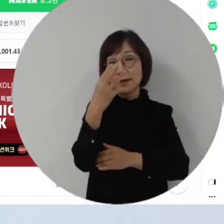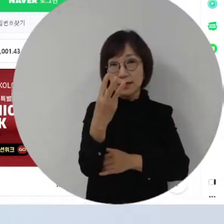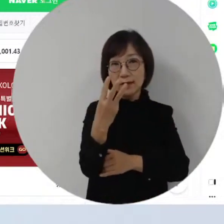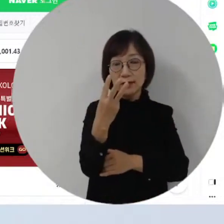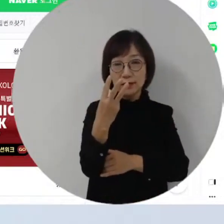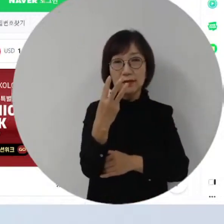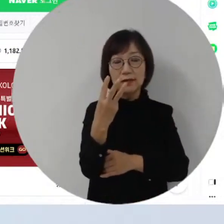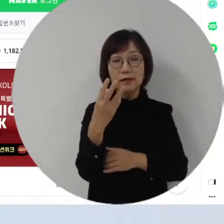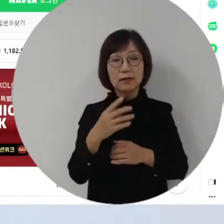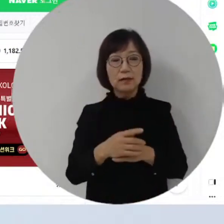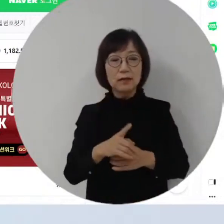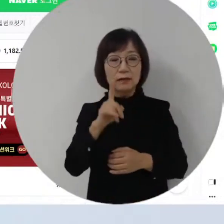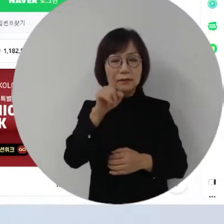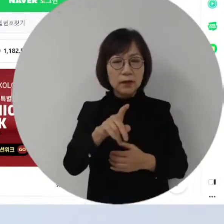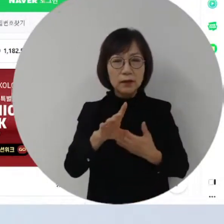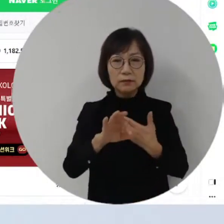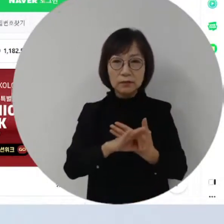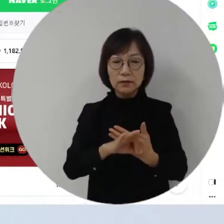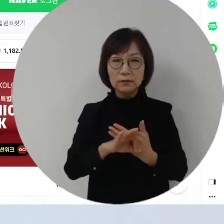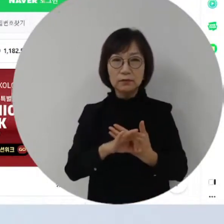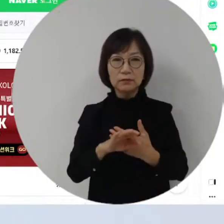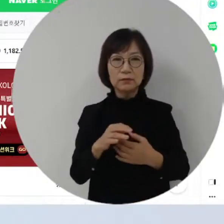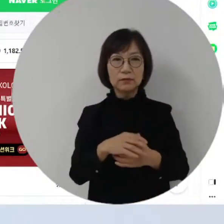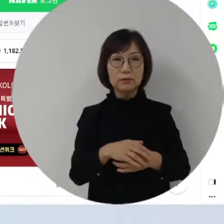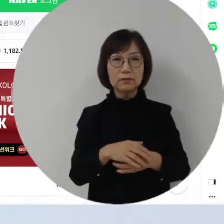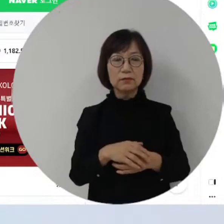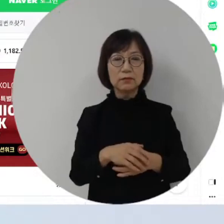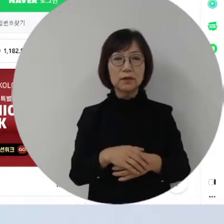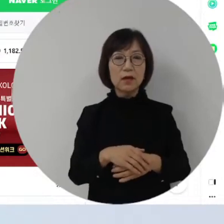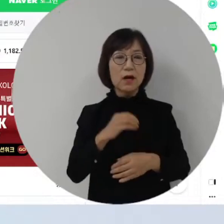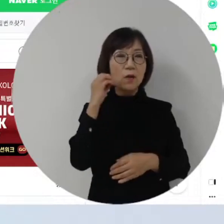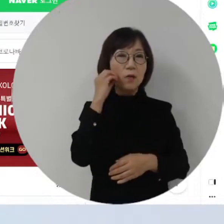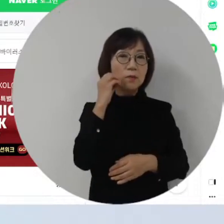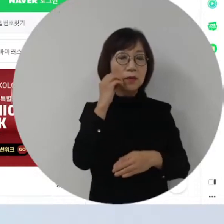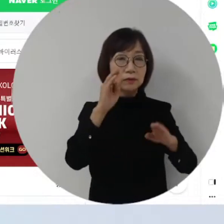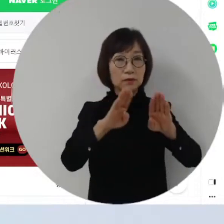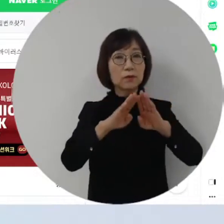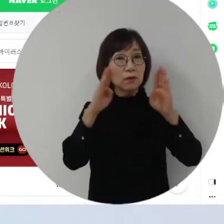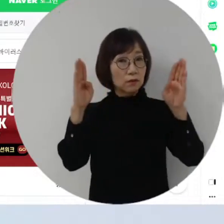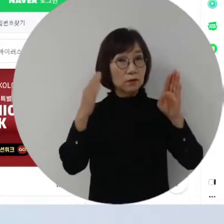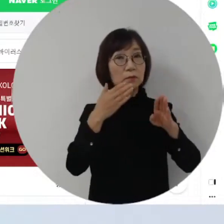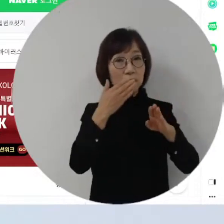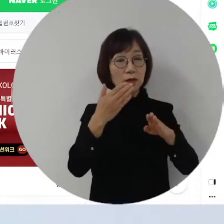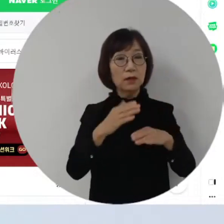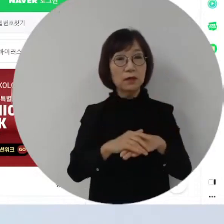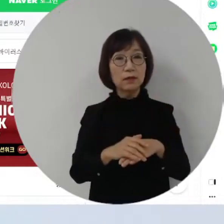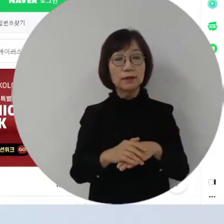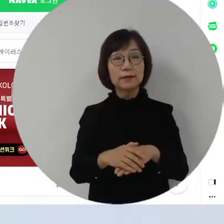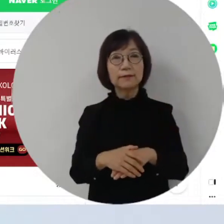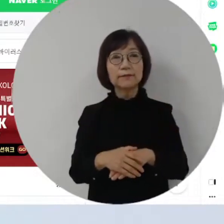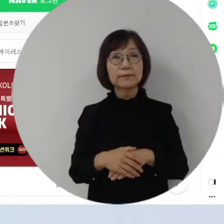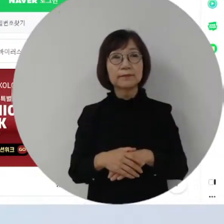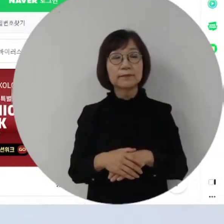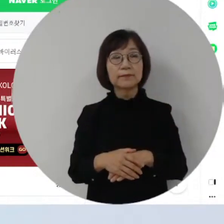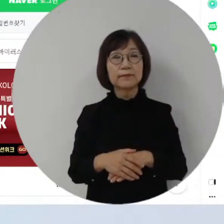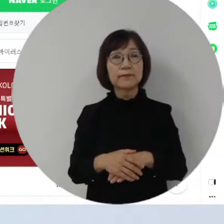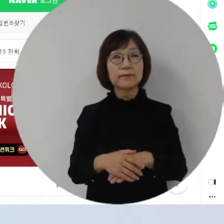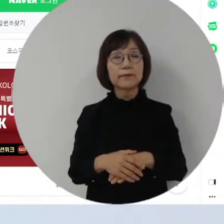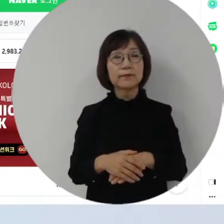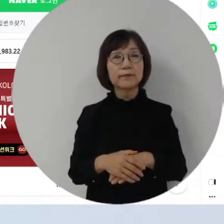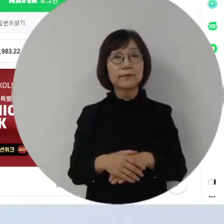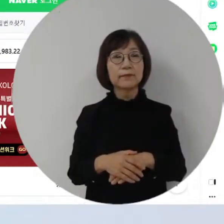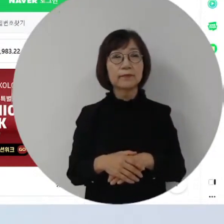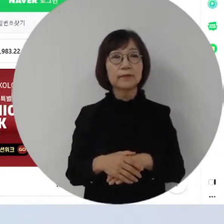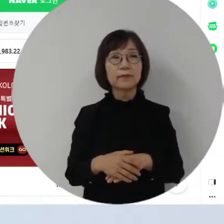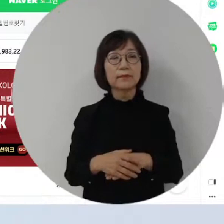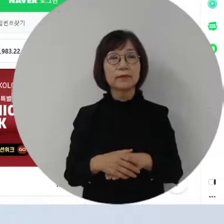네이버가 안 보여지고요. 이미지로 네이버 웨일의 홈페이지가 열릴 겁니다. 우리 시작 페이지랑 또 설정할 수